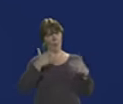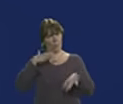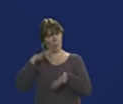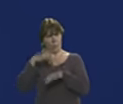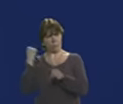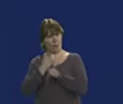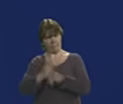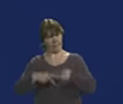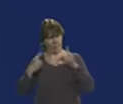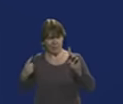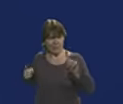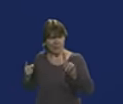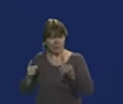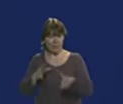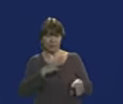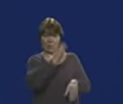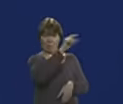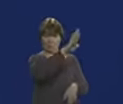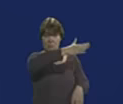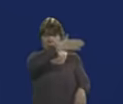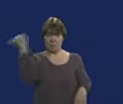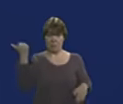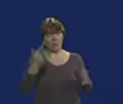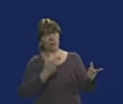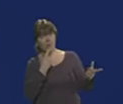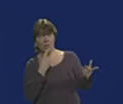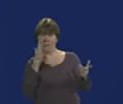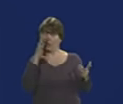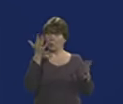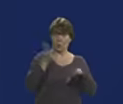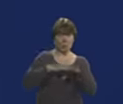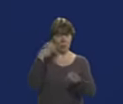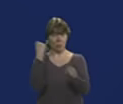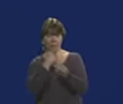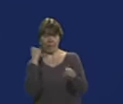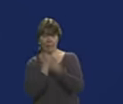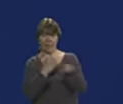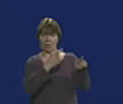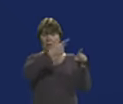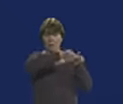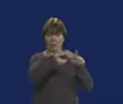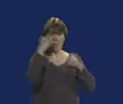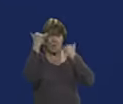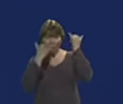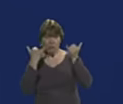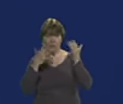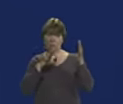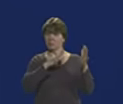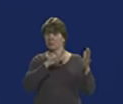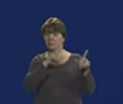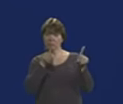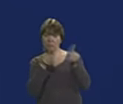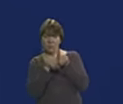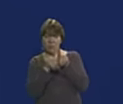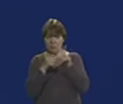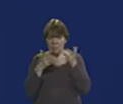travaillé. Il n'y a que ceux qui ne savent pas ce qu'est la France du travail, qui imaginent l'usurier comptant